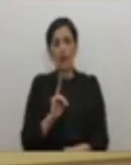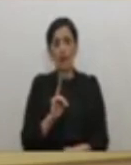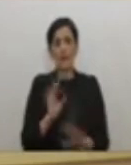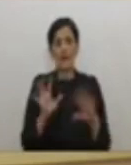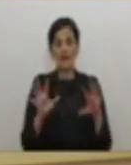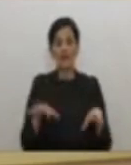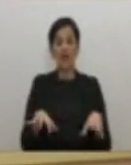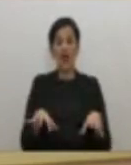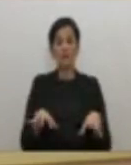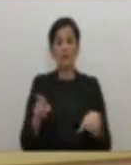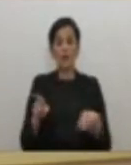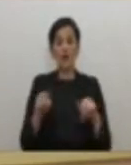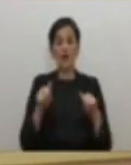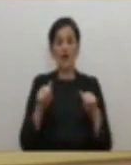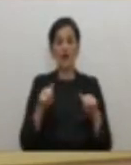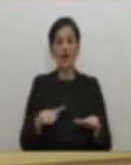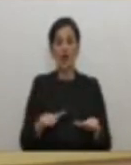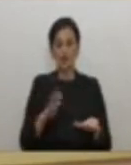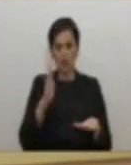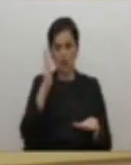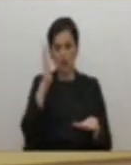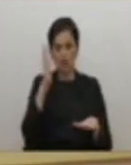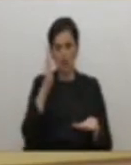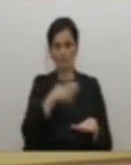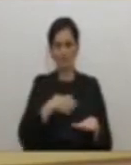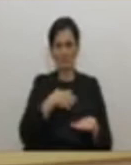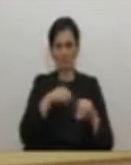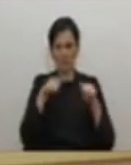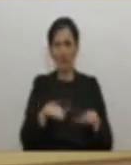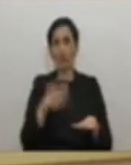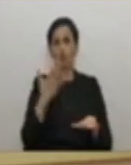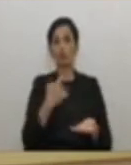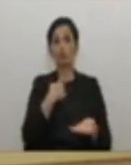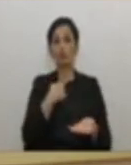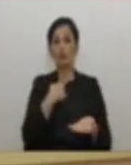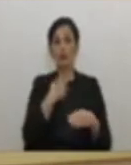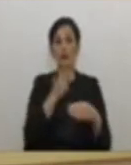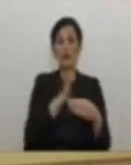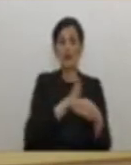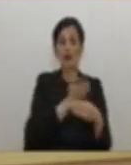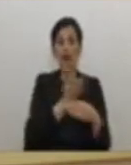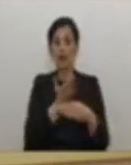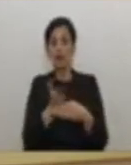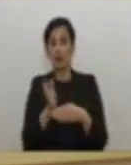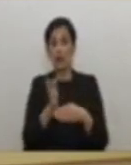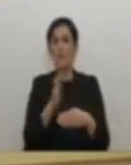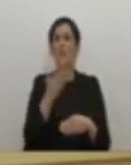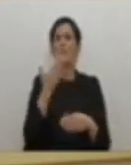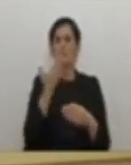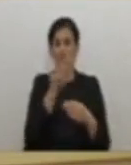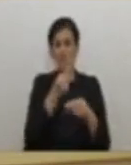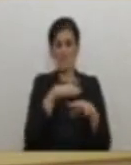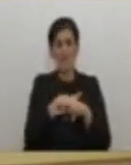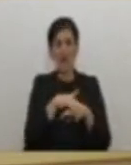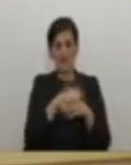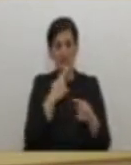თავმჯდომარის გაწყვეტლება იქნება გადამწყვეტი თუ ხმები გაიყოფაო. Აი მარტივად თქვენ რომ მათემატიკაზე საუბრობდით,